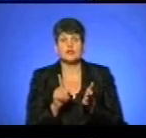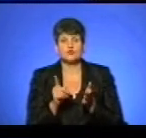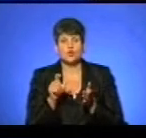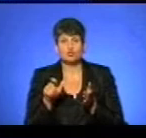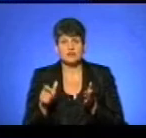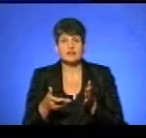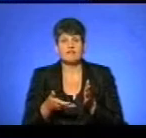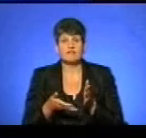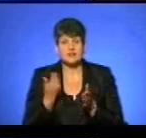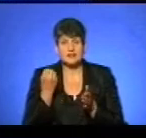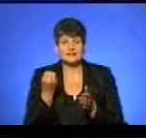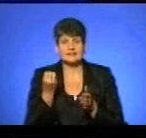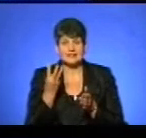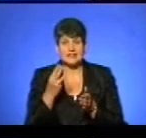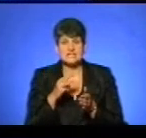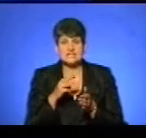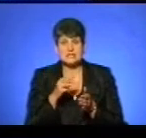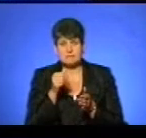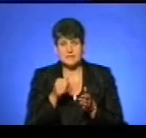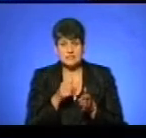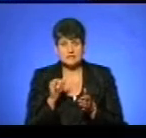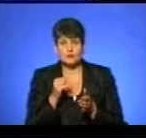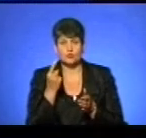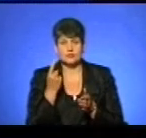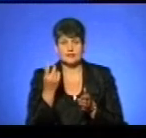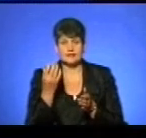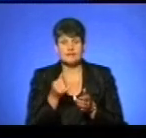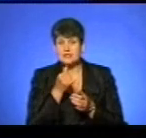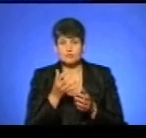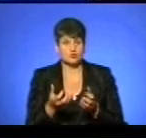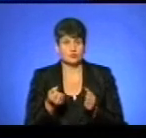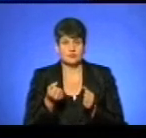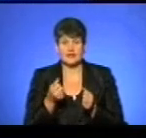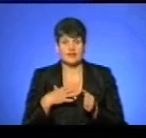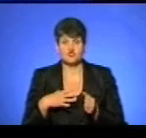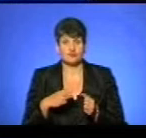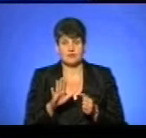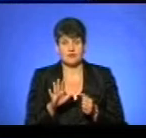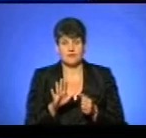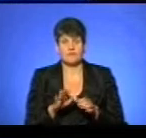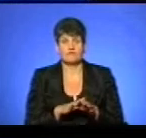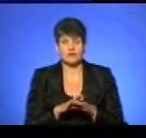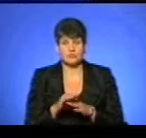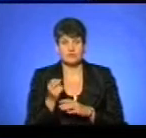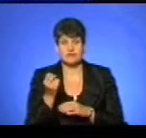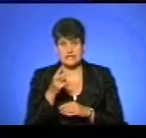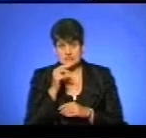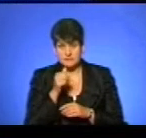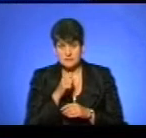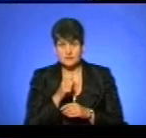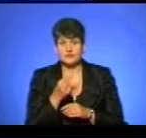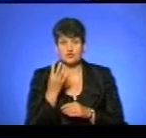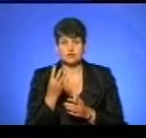протермінує 13 місяців і один день, вона не зможе отримати, тому вона нехай не чекає. Виповнилось 12 місяців, вона тих